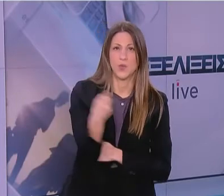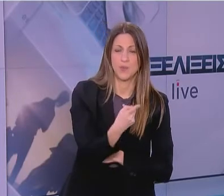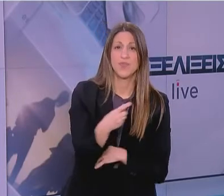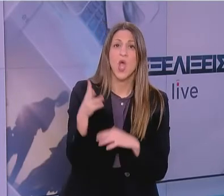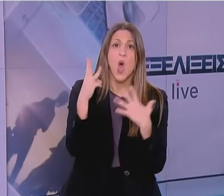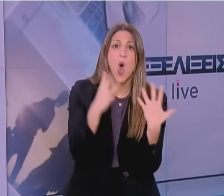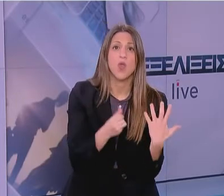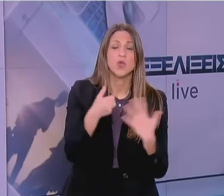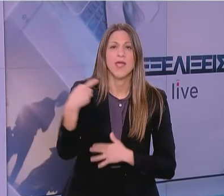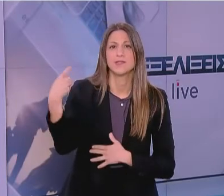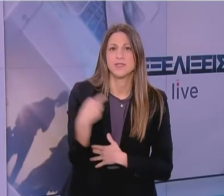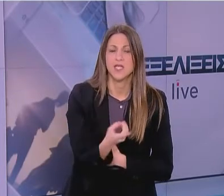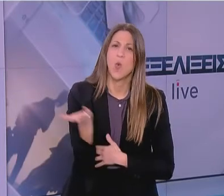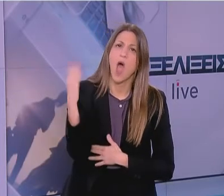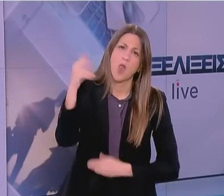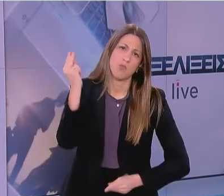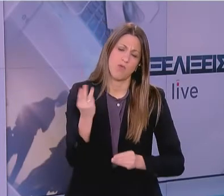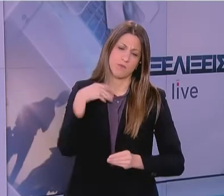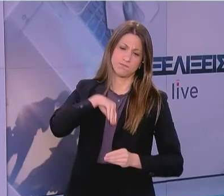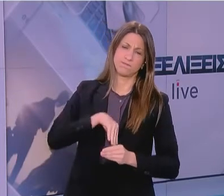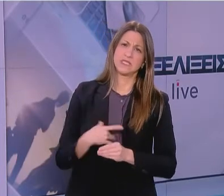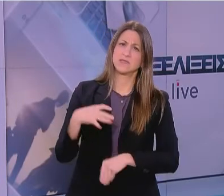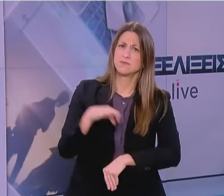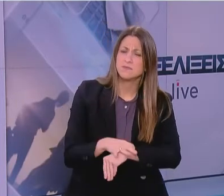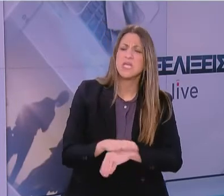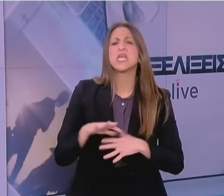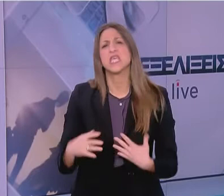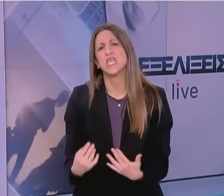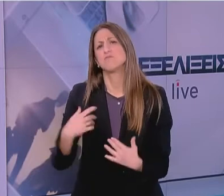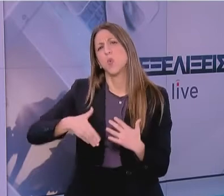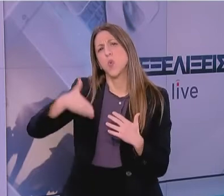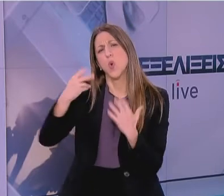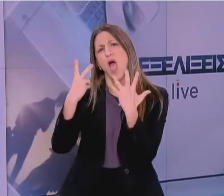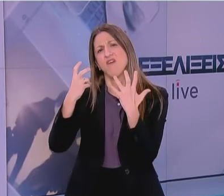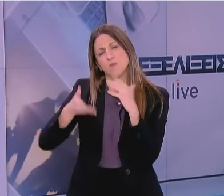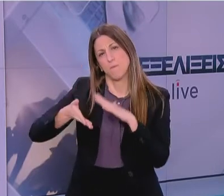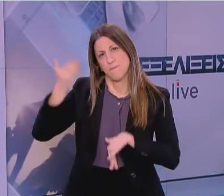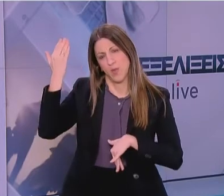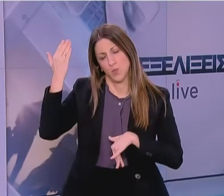το 86% είχε κάποιο υποκείμενο νόσημα ή και ηλικία 70 ετών και άνω.